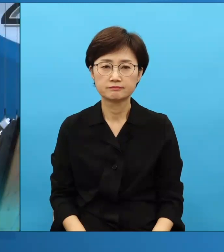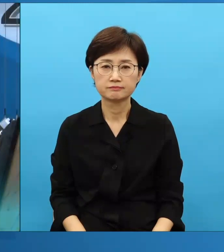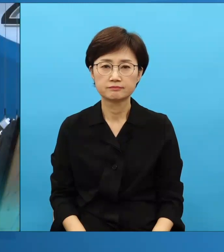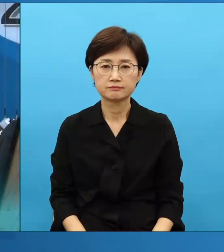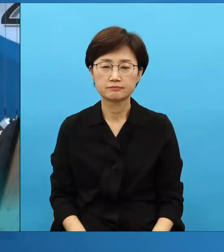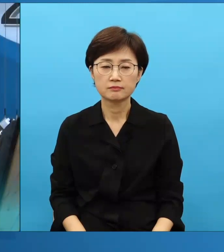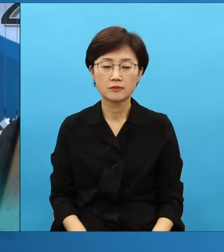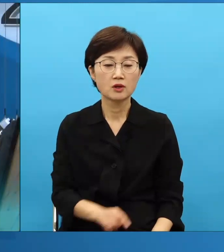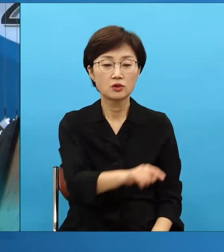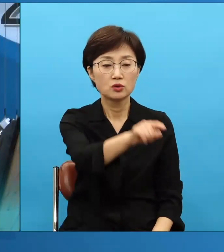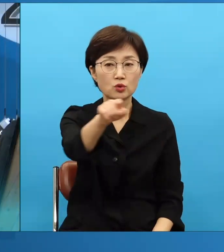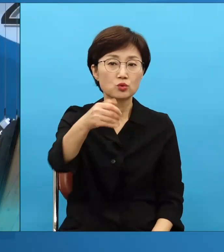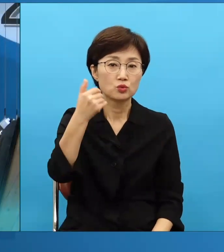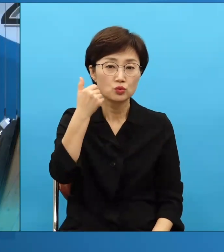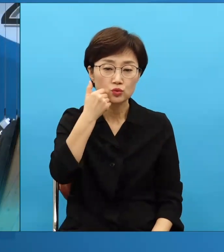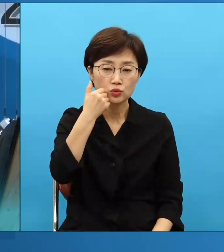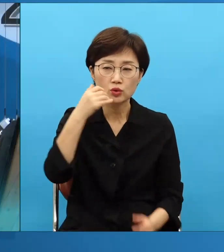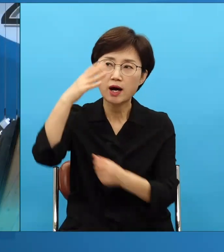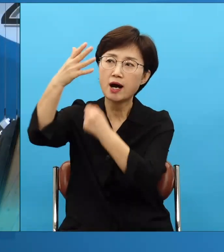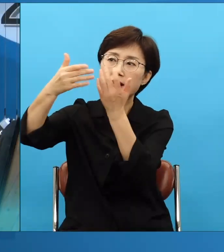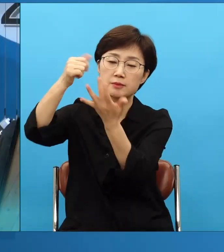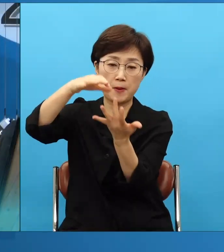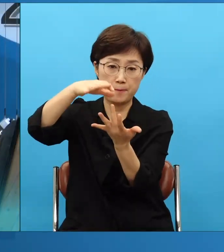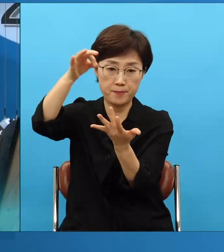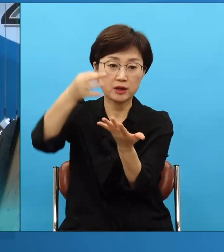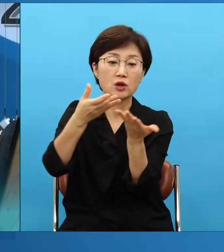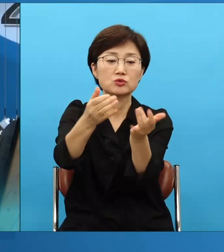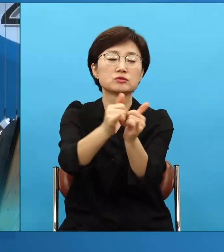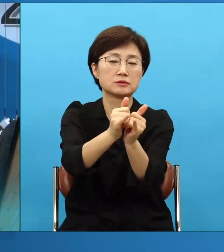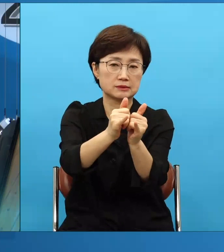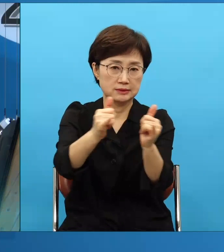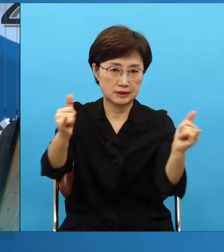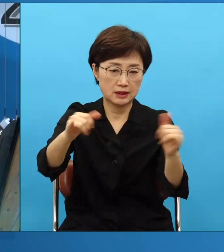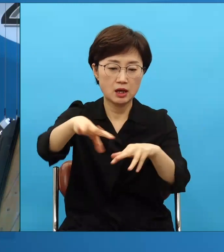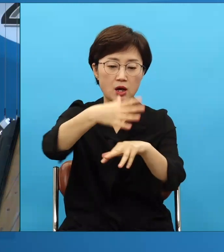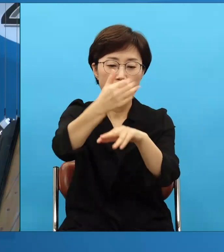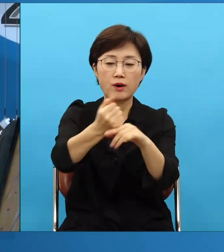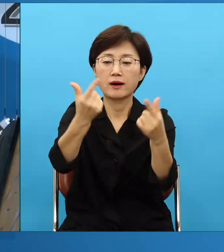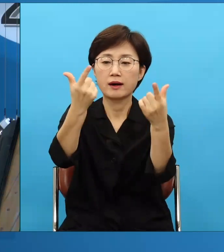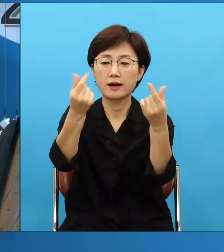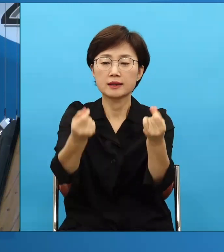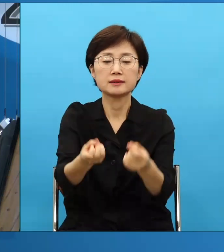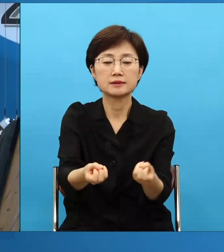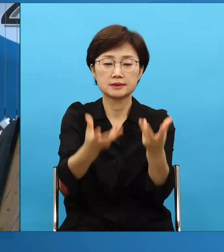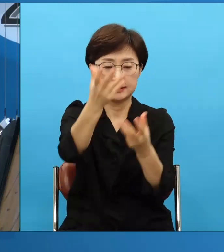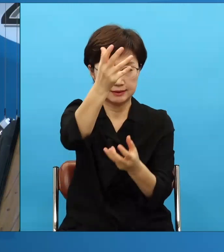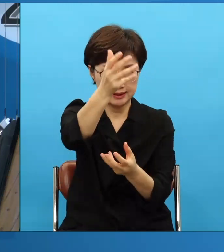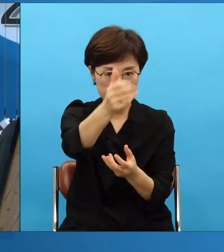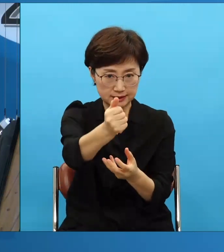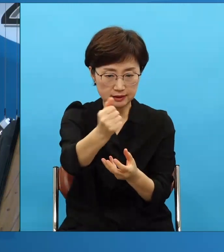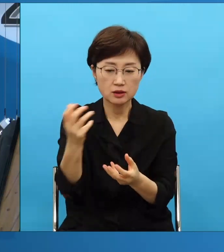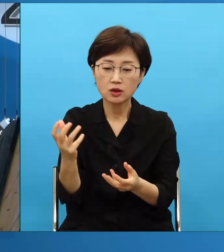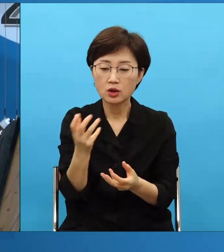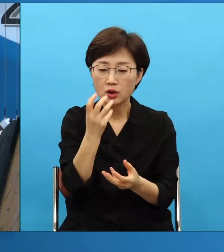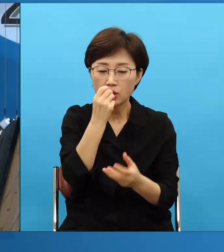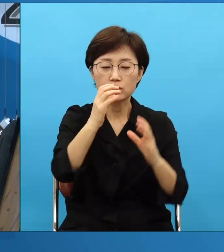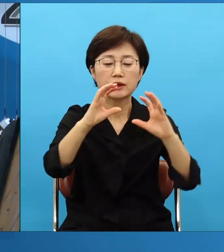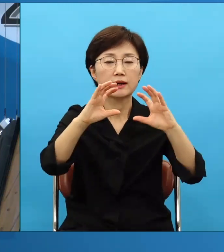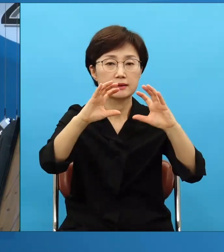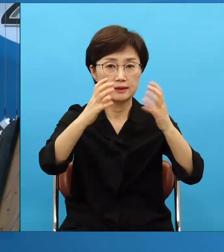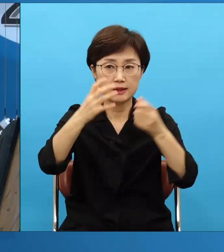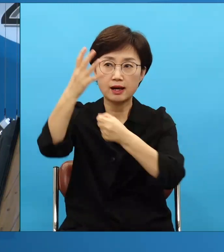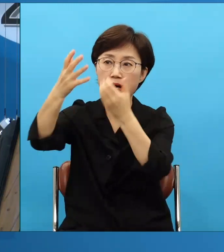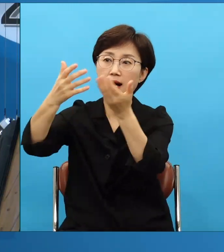그러나 너희는 택하신 족속이요 왕 같은 제사장들이요 거룩한 나라요